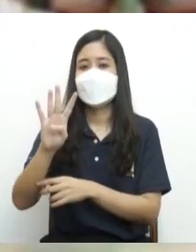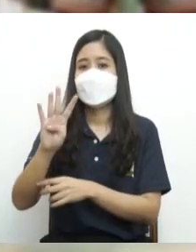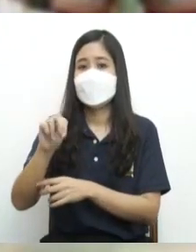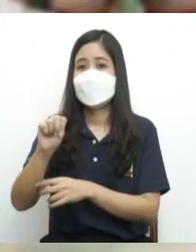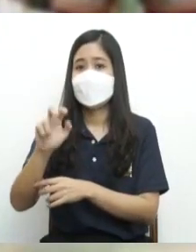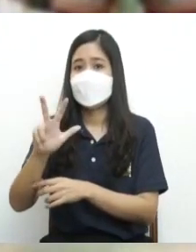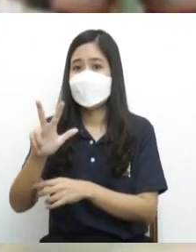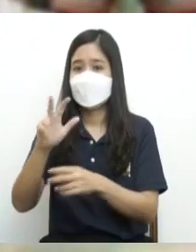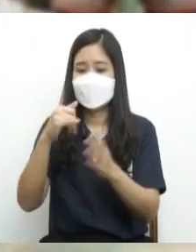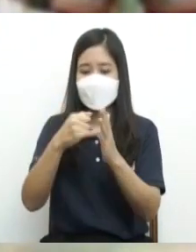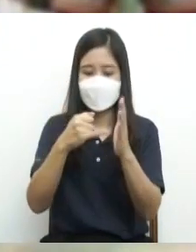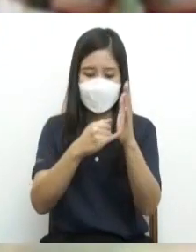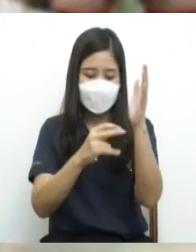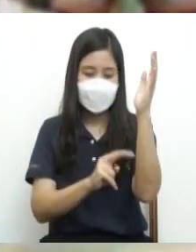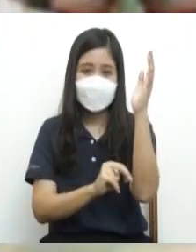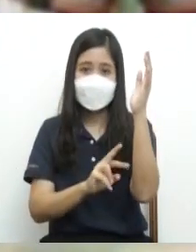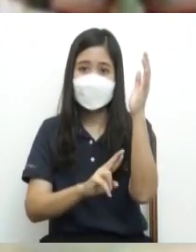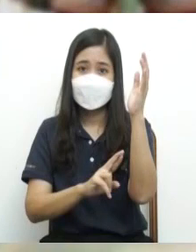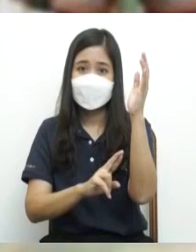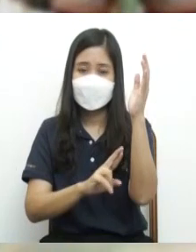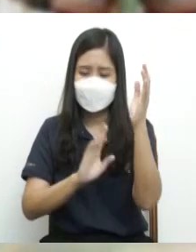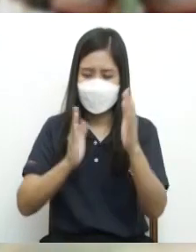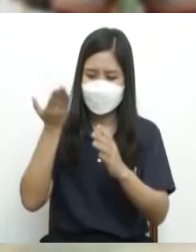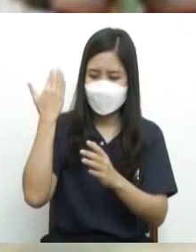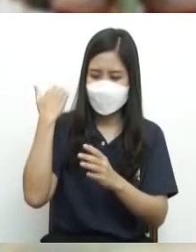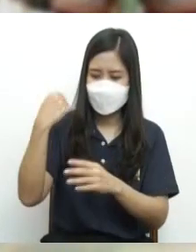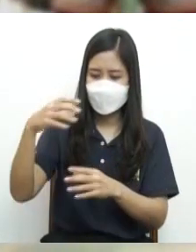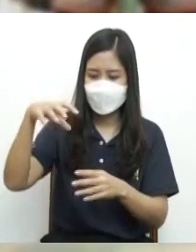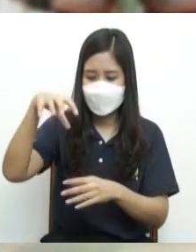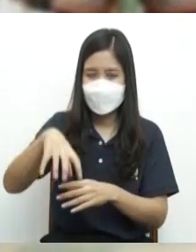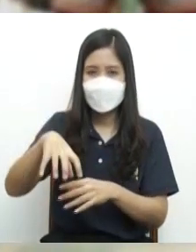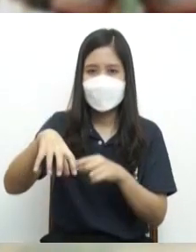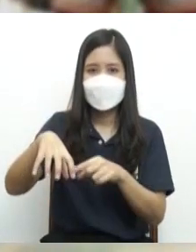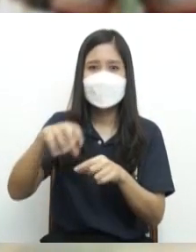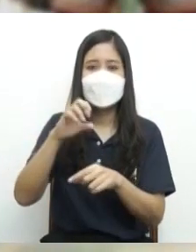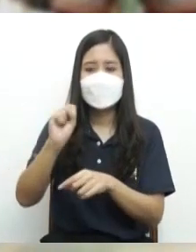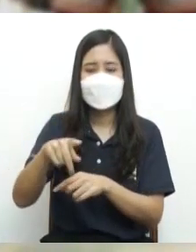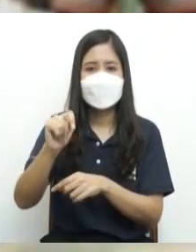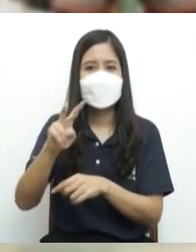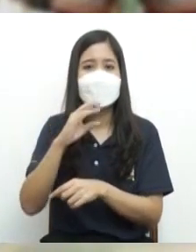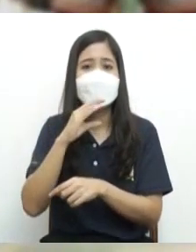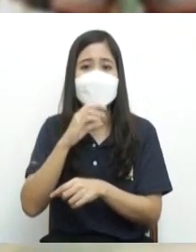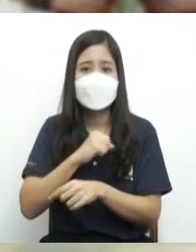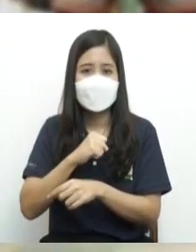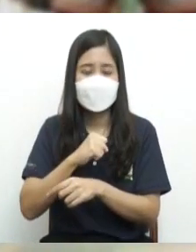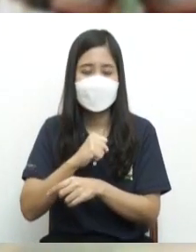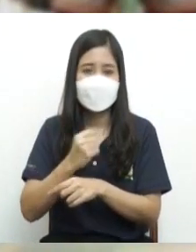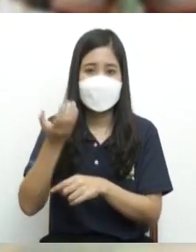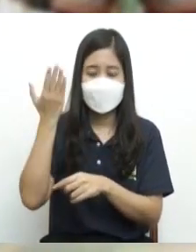หวัดนราธิวาสสมัยนั้นที่เป็นกรมสปช.กรมสามัญกรมอาชีวะกศน.เนี่ยนะครับมีปัญหาเรื่